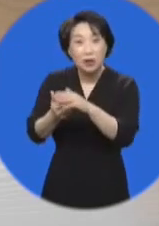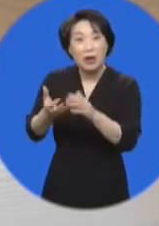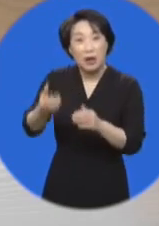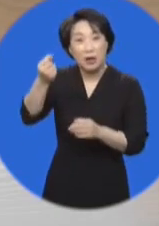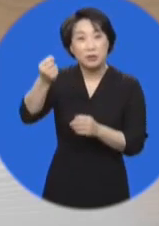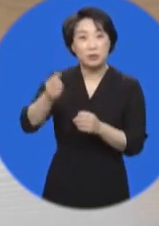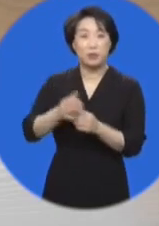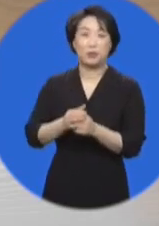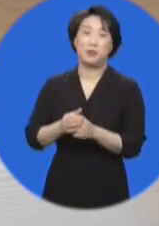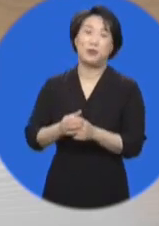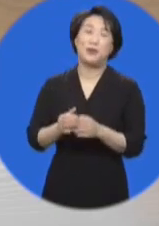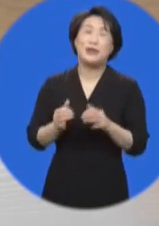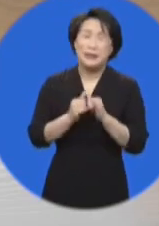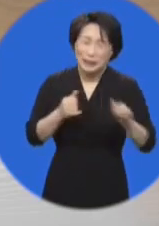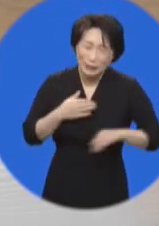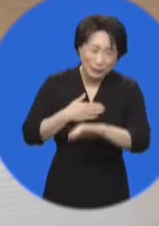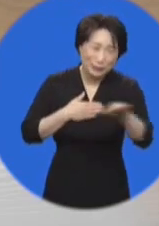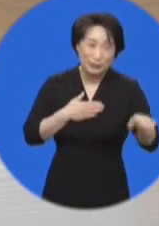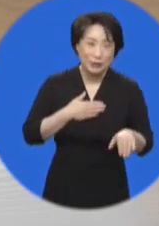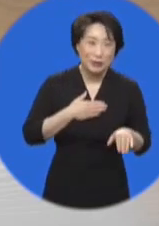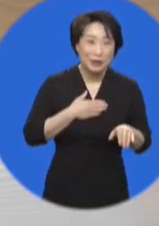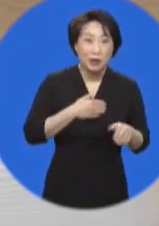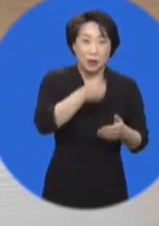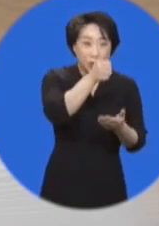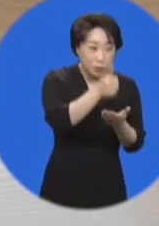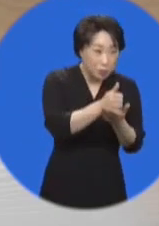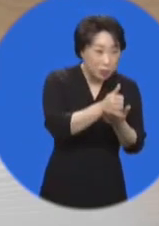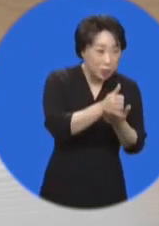지식으로 우리 인간이 죄에서